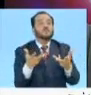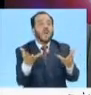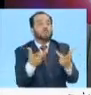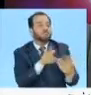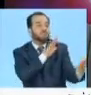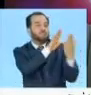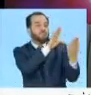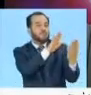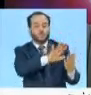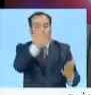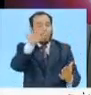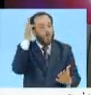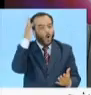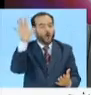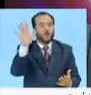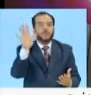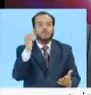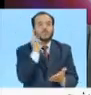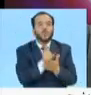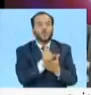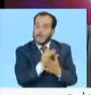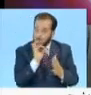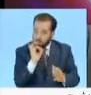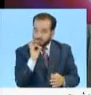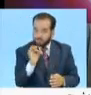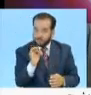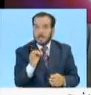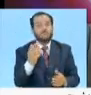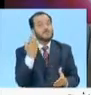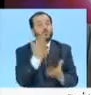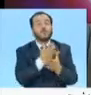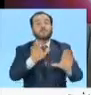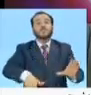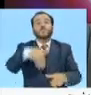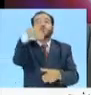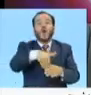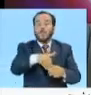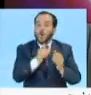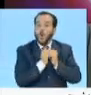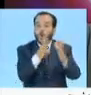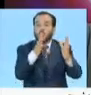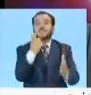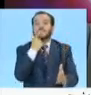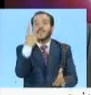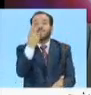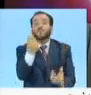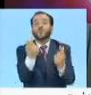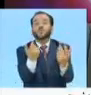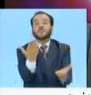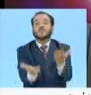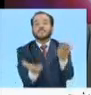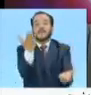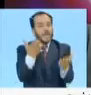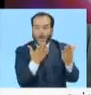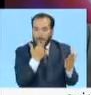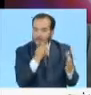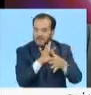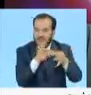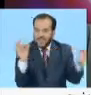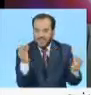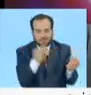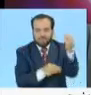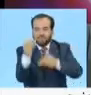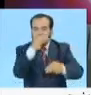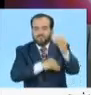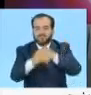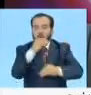أن يكون لدى المجلس التشريعي وأن يكون له صلاحية في إقرار الموازنة. كل ذلك غير موجود. هذه